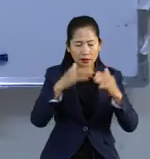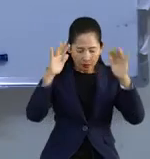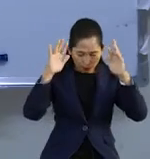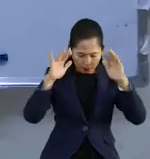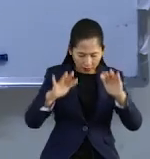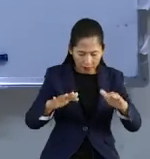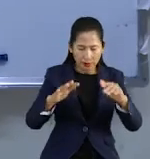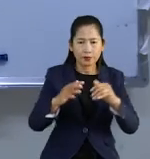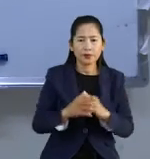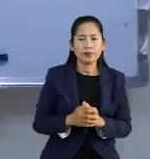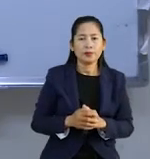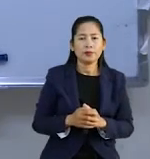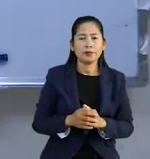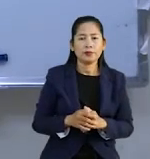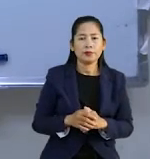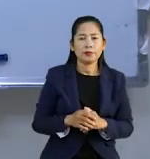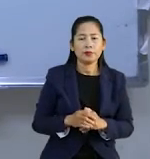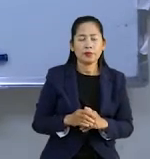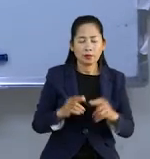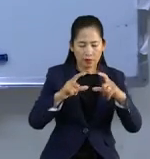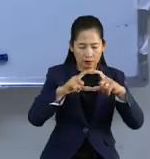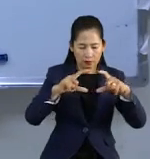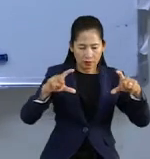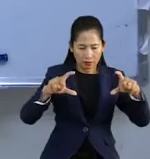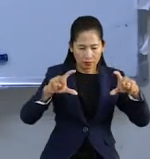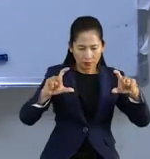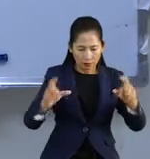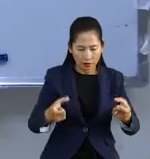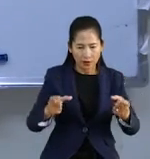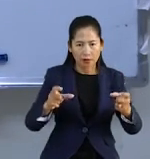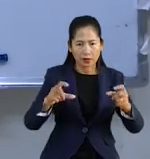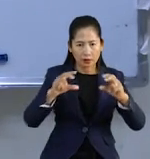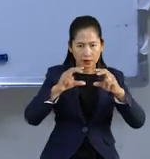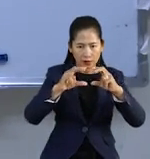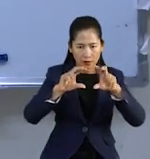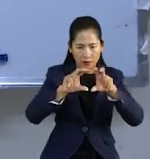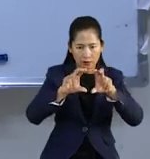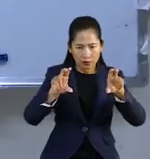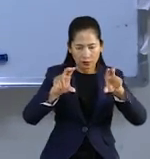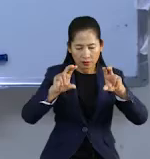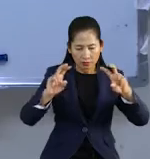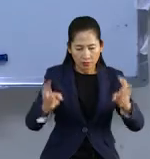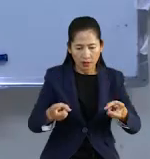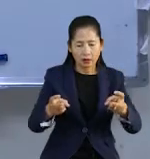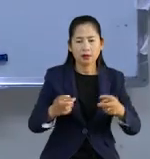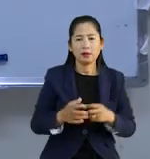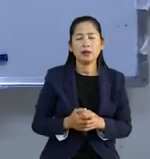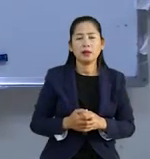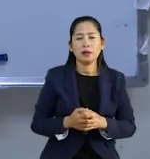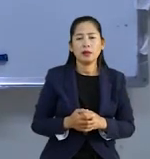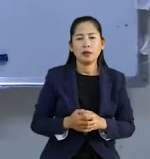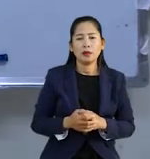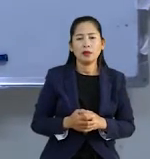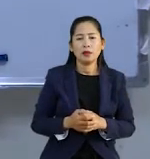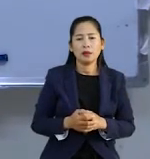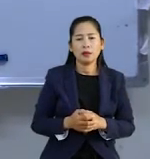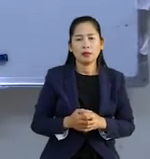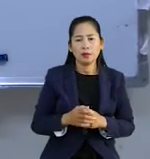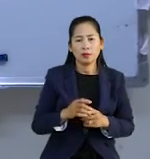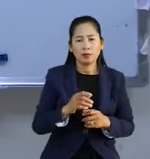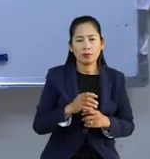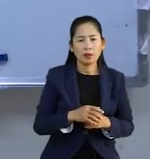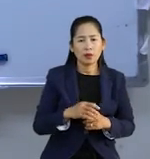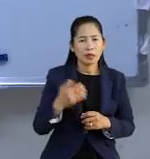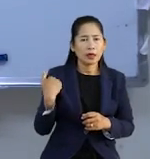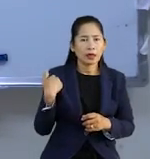นะบาดตาจะเปี่ยบันก่อนประกาศทำไมได้ก่อนบันบาดมนุษย์ยังกรบรู้กันนะเ